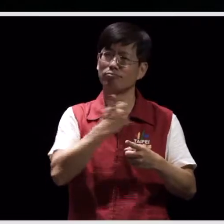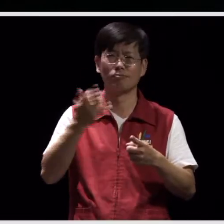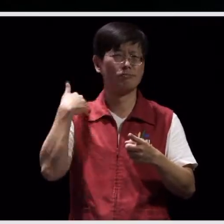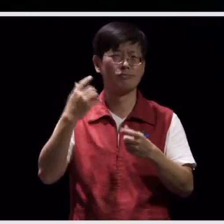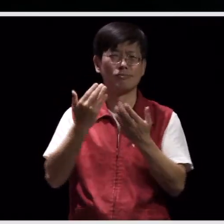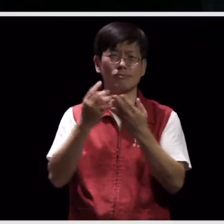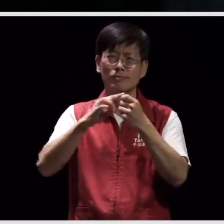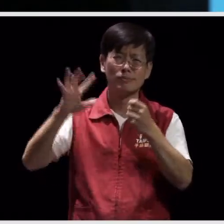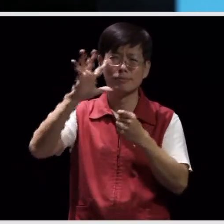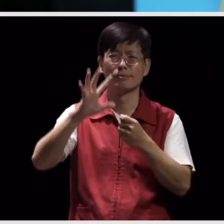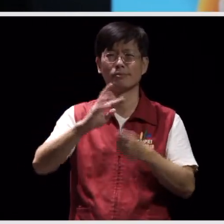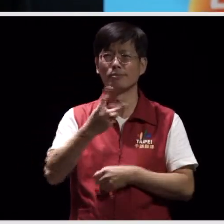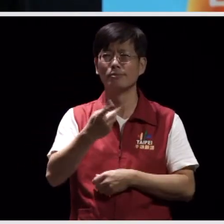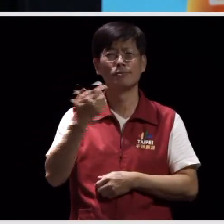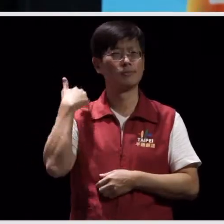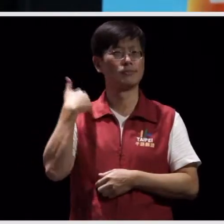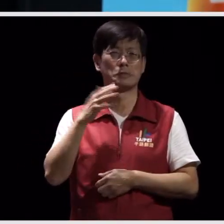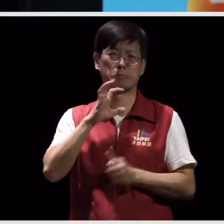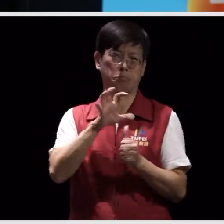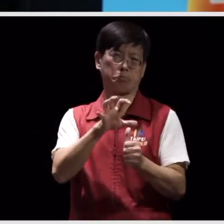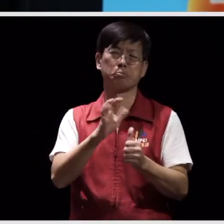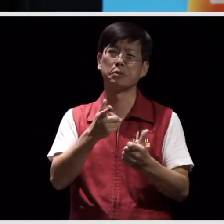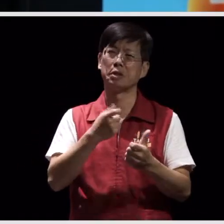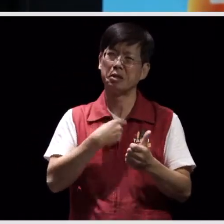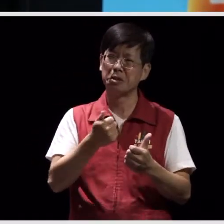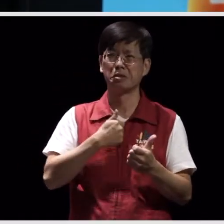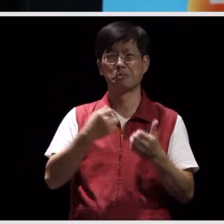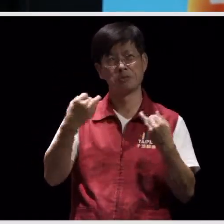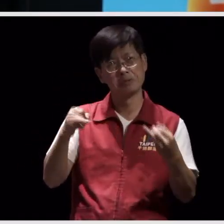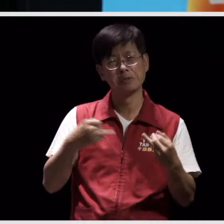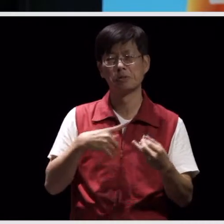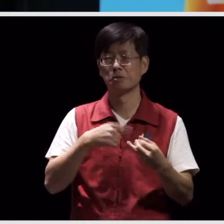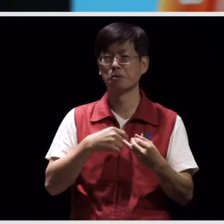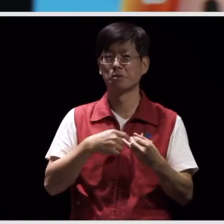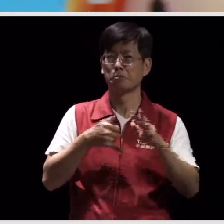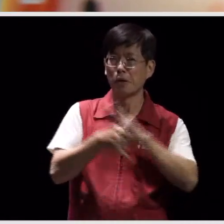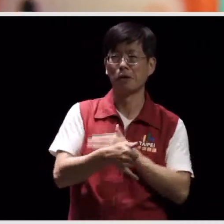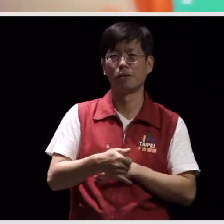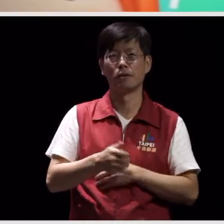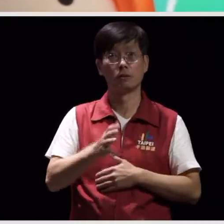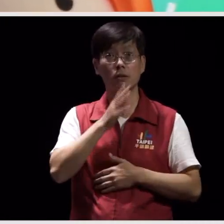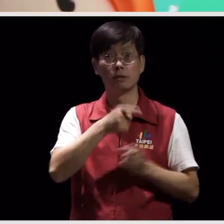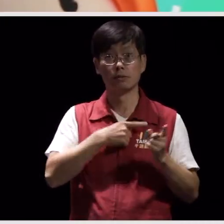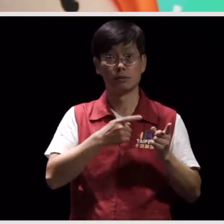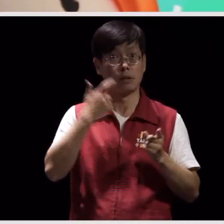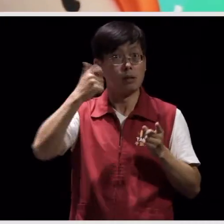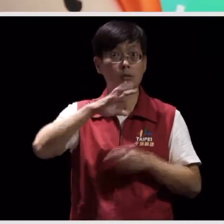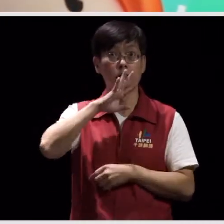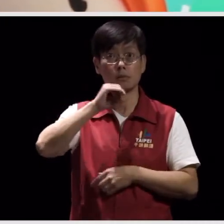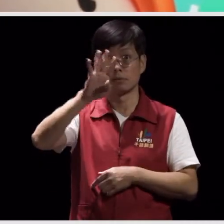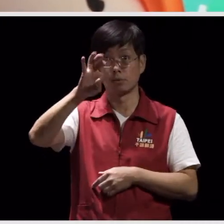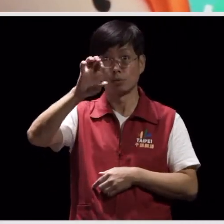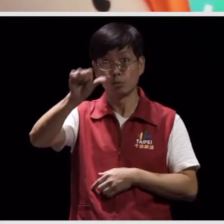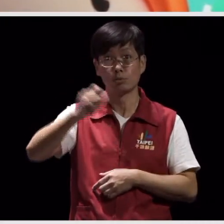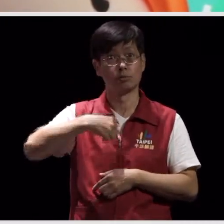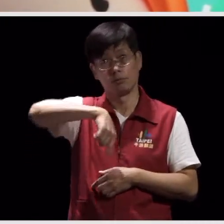过嘛，然后或者是说啊，你可能是被强迫，可能要什么一些分数。这位爷爷在他95岁的时候跑去当志工，你